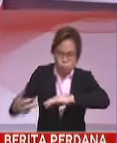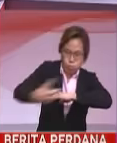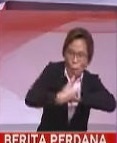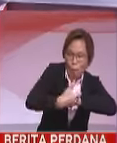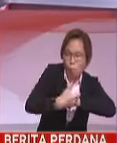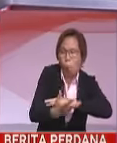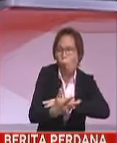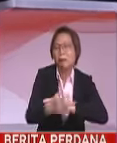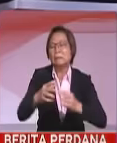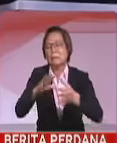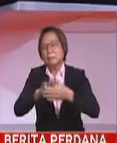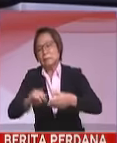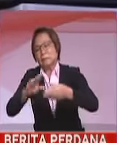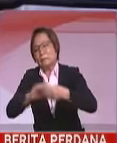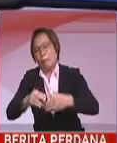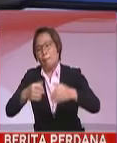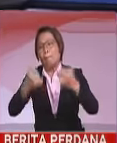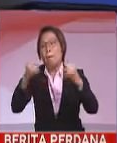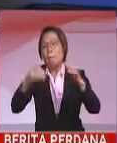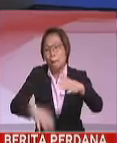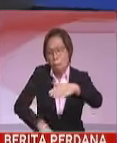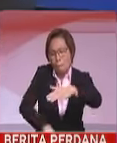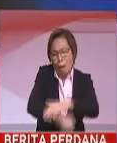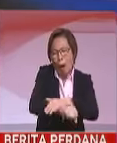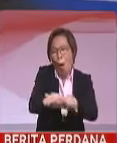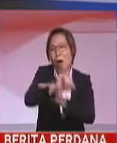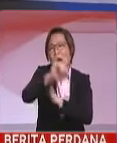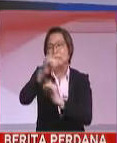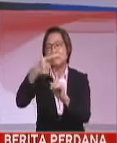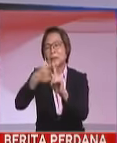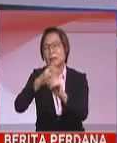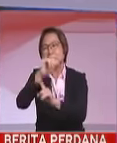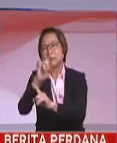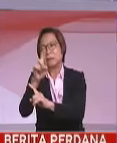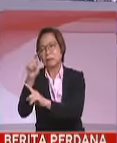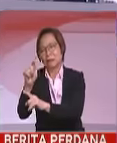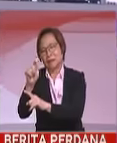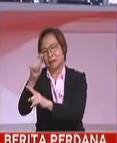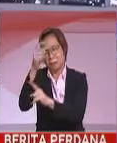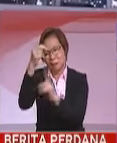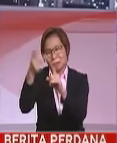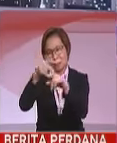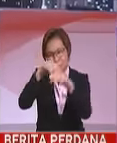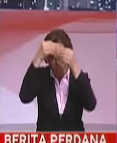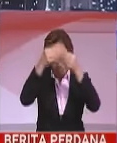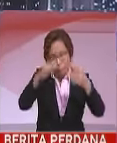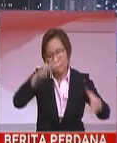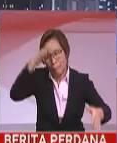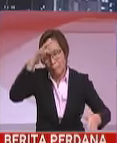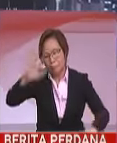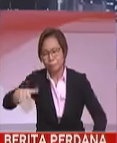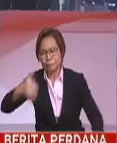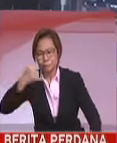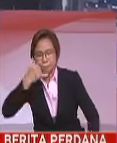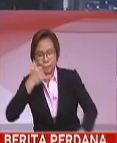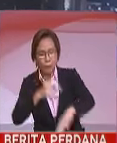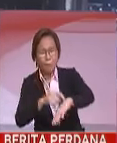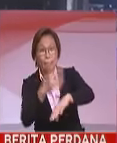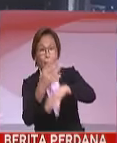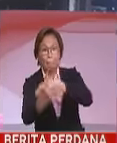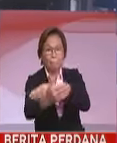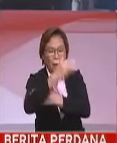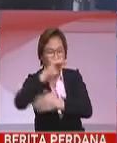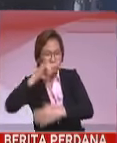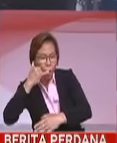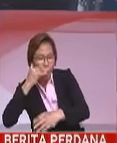sepak kebangsaan dan JDT, Muhammad Syafiq, kepada bapanya Ahmad Ibrahim. Menurut Ahmad, beliau menerima panggilan 4 pagi tadi